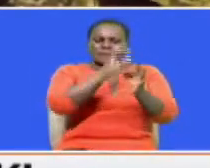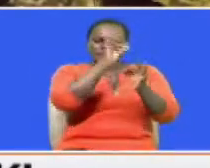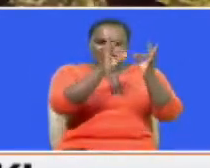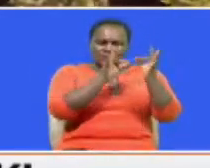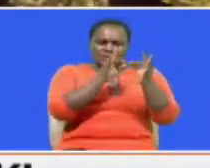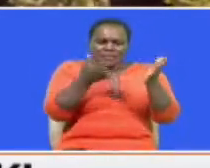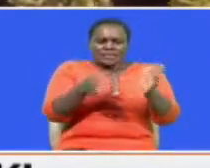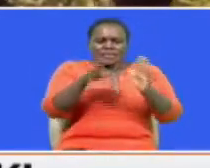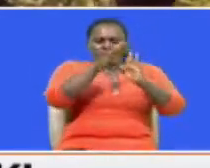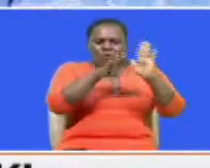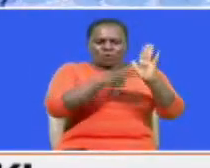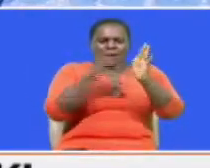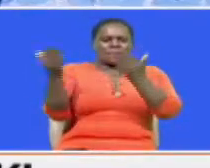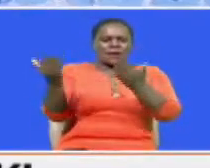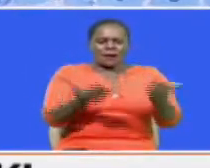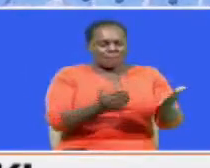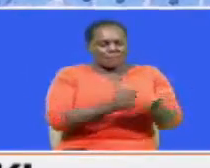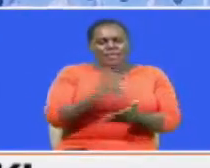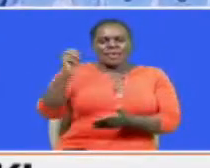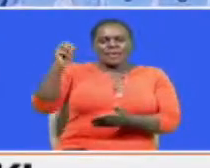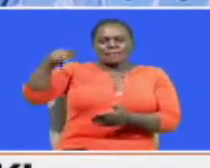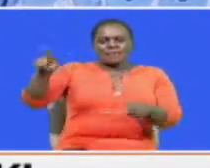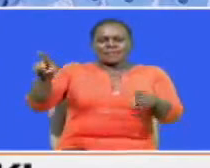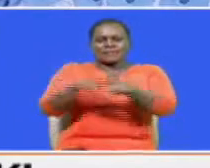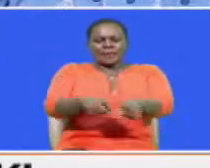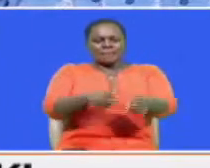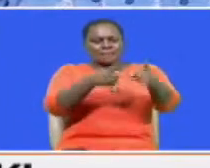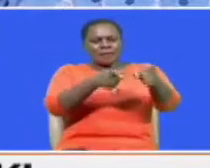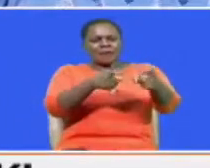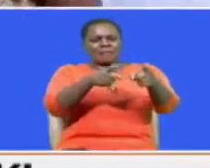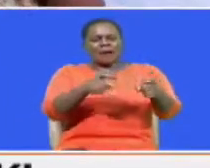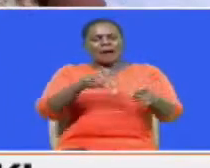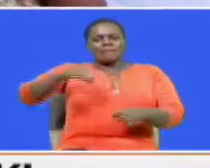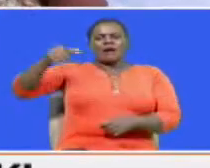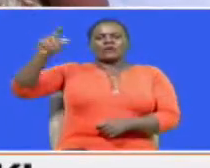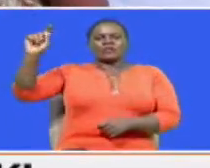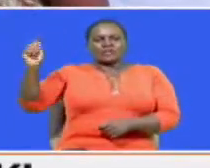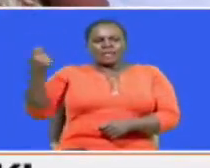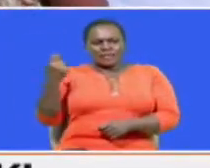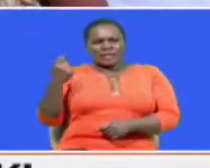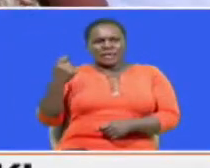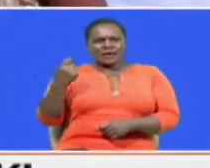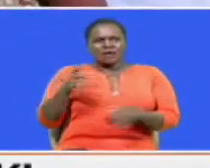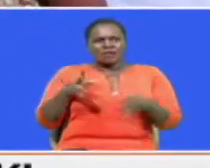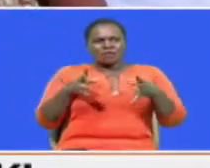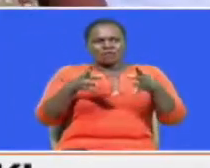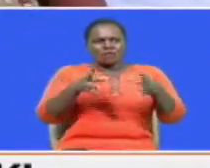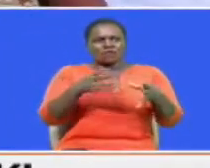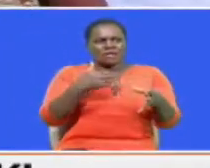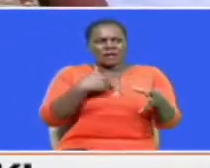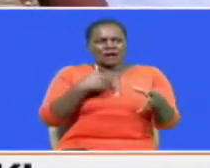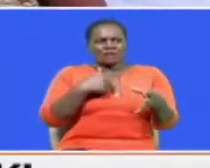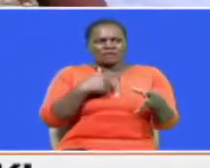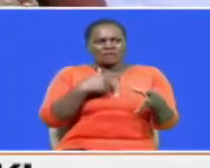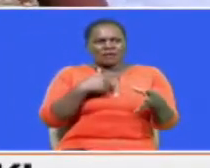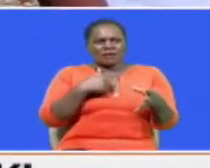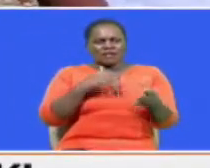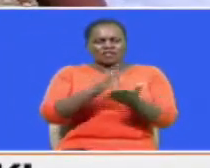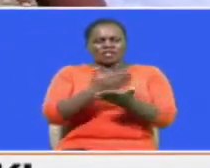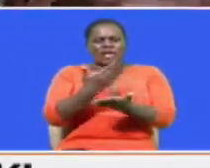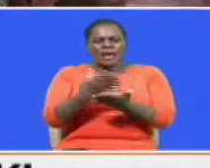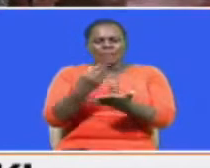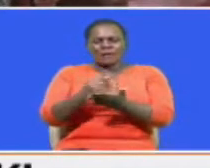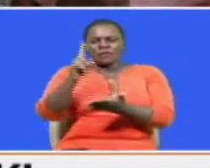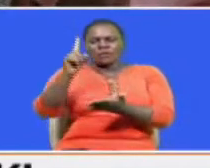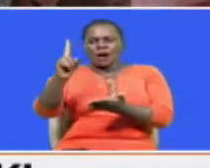hizi programs zitakuja. Mbunge huyo pia aliwakosoa viongozi wa Mlima Kenya wanaoshinikiza kuwepo kwa formula ya ugavi wa mapato ya